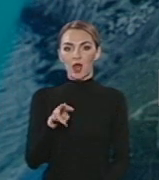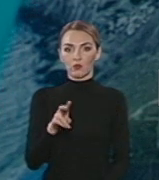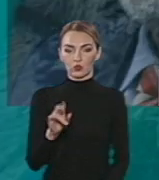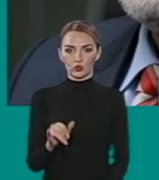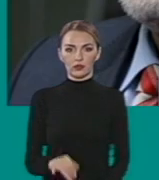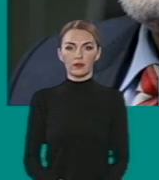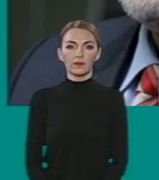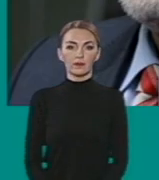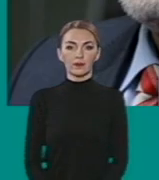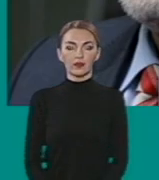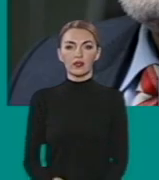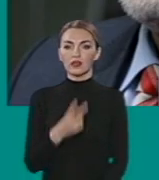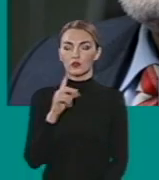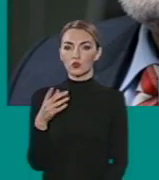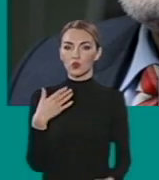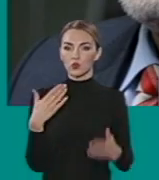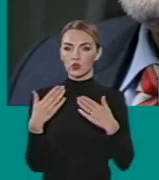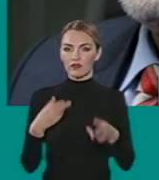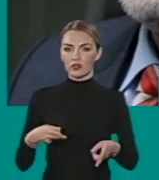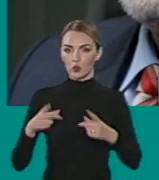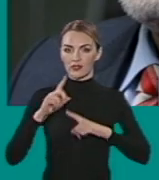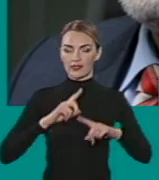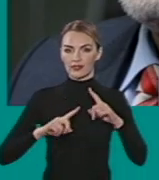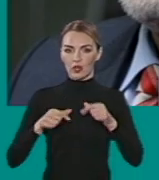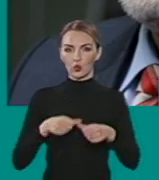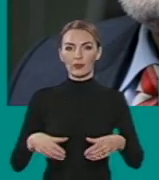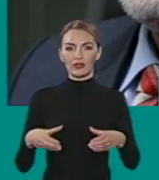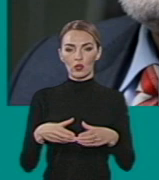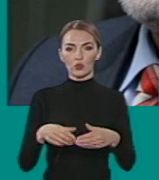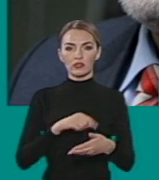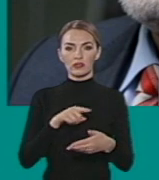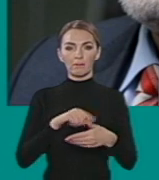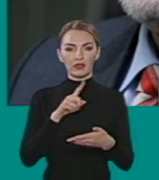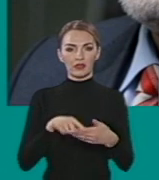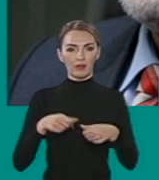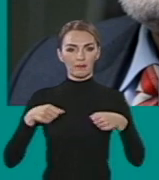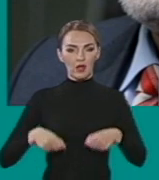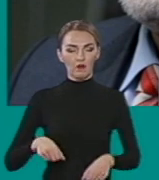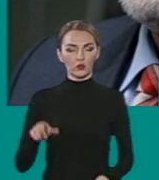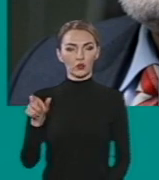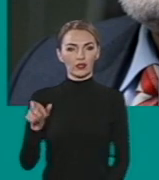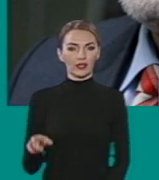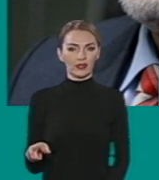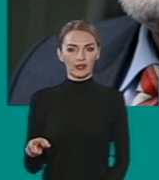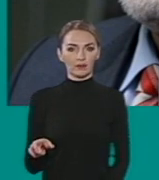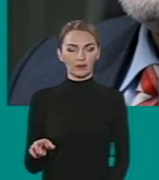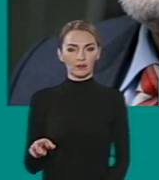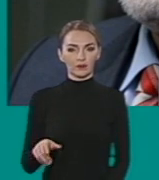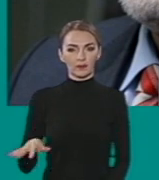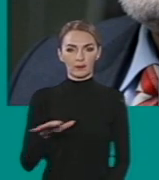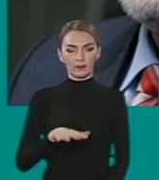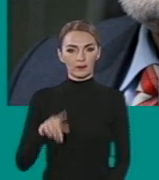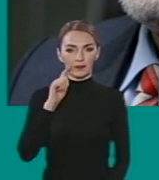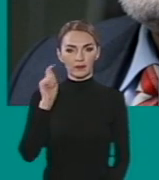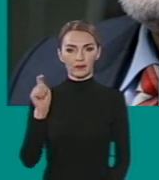Ні, дивіться, що стосується виїзного засідання комітету з питань прав людини, це окупація, інтеграція тимчасово окупованої території